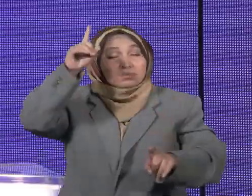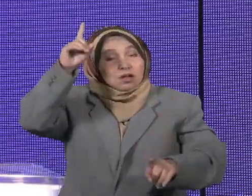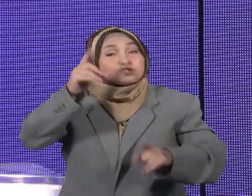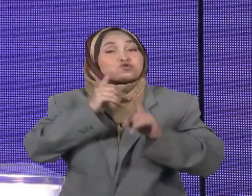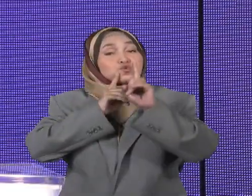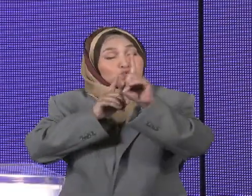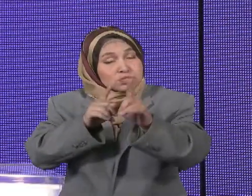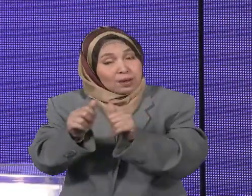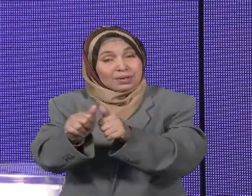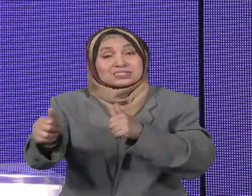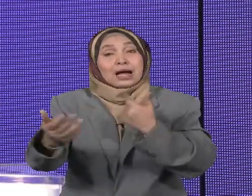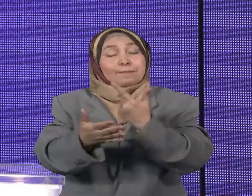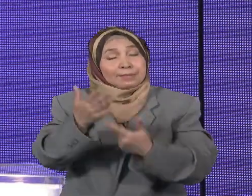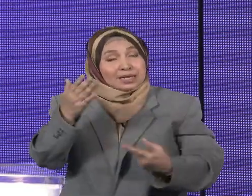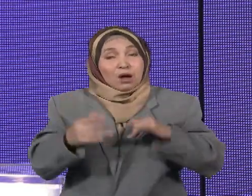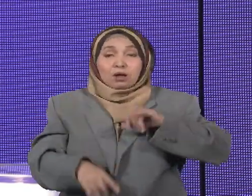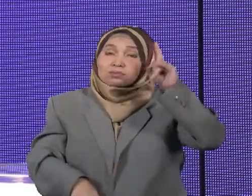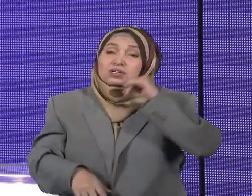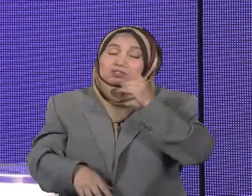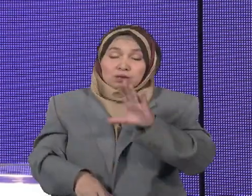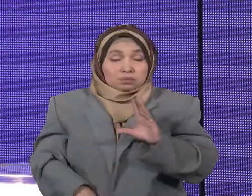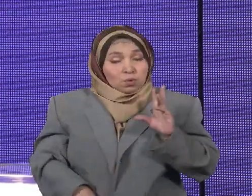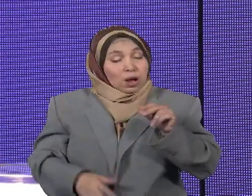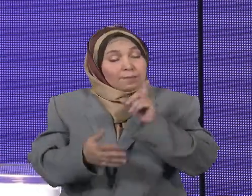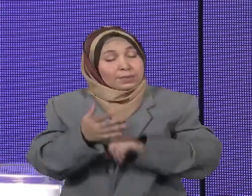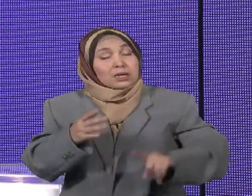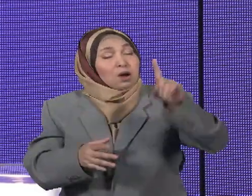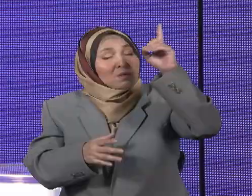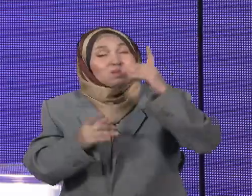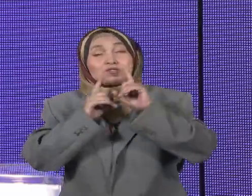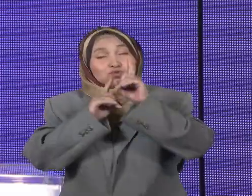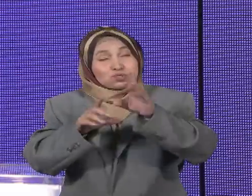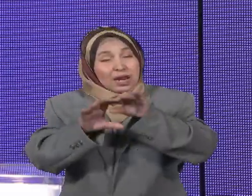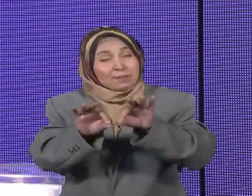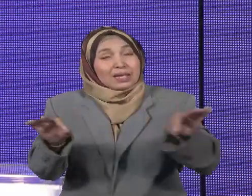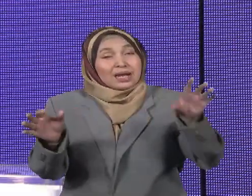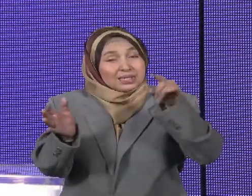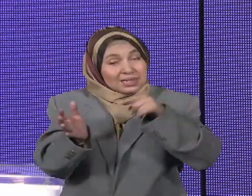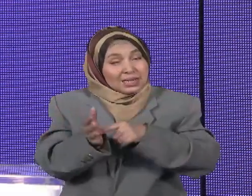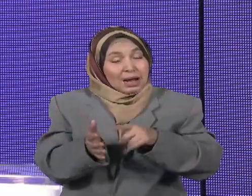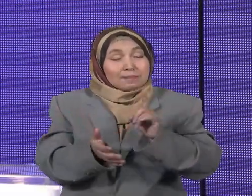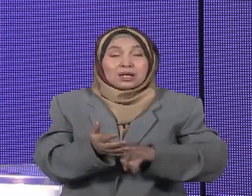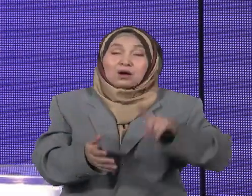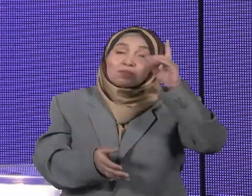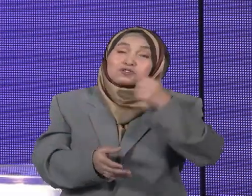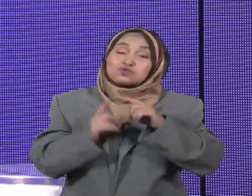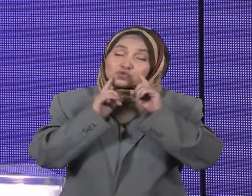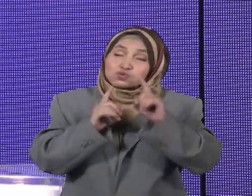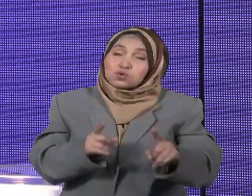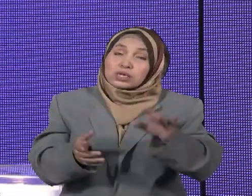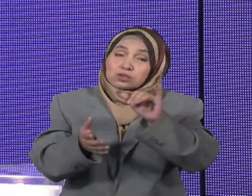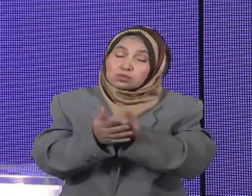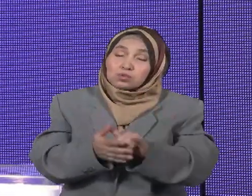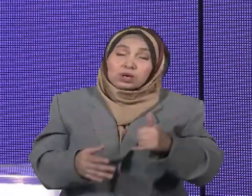menjauhkan daripada apa yang Allah larang. Jadi apakah yang Allah suruh dalam ayat ini? Wadharu ma baqiya minar riba,